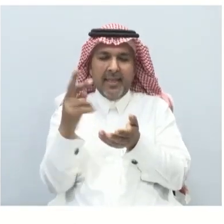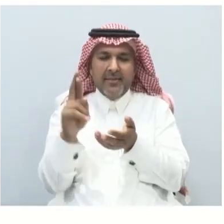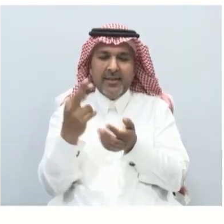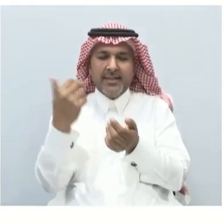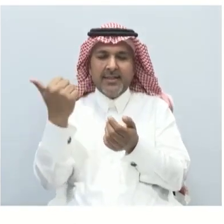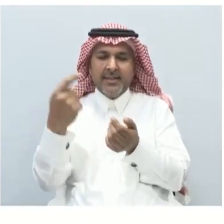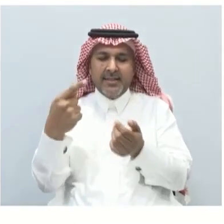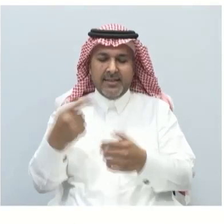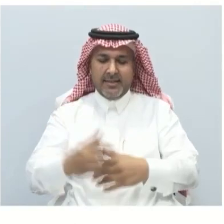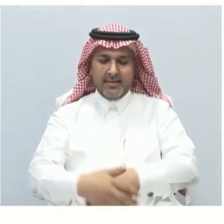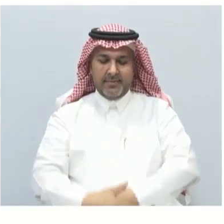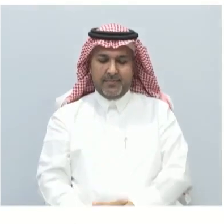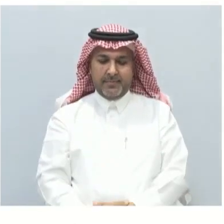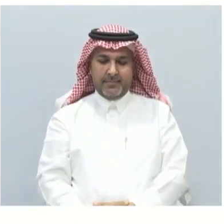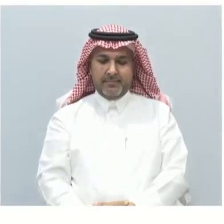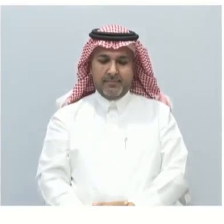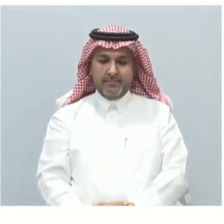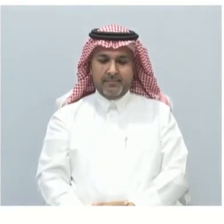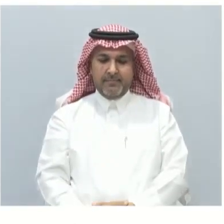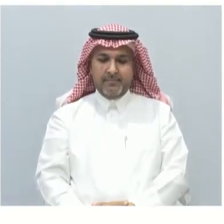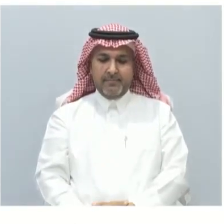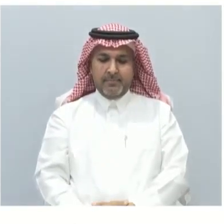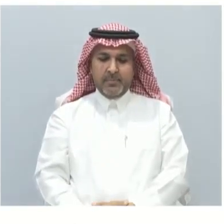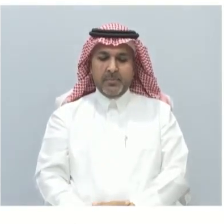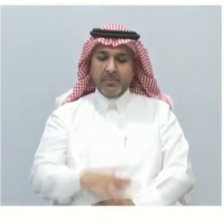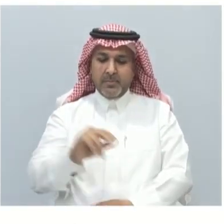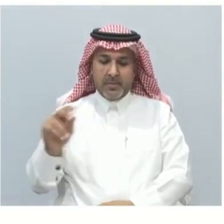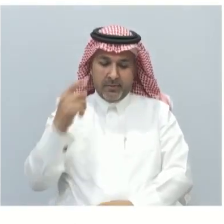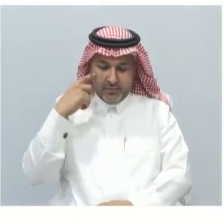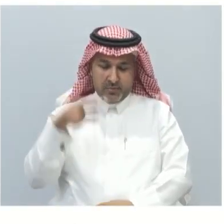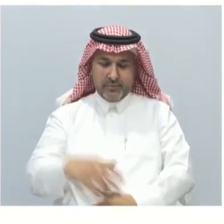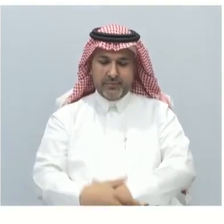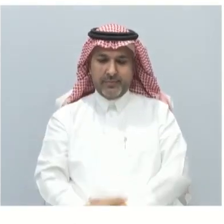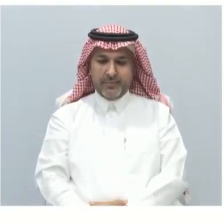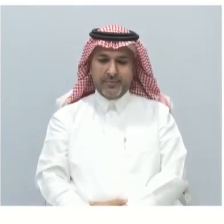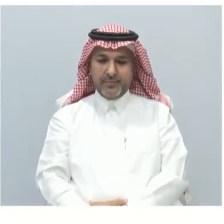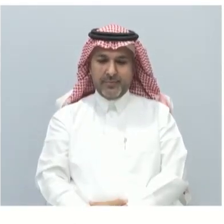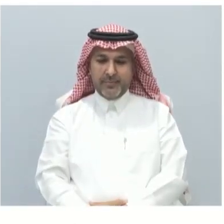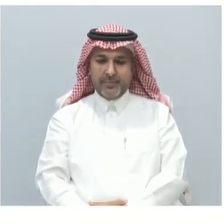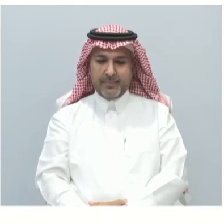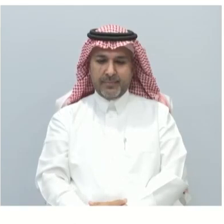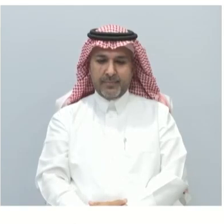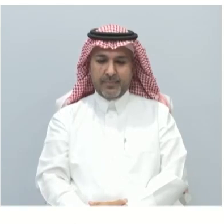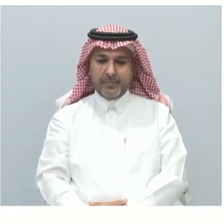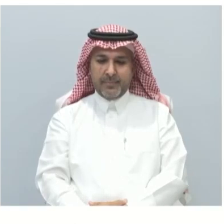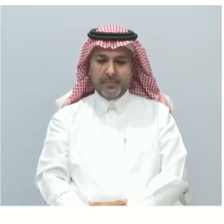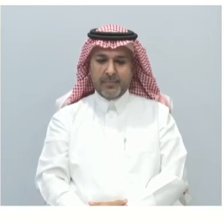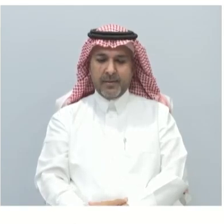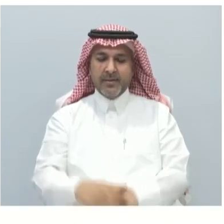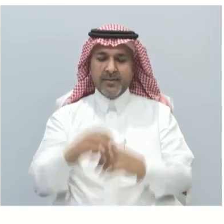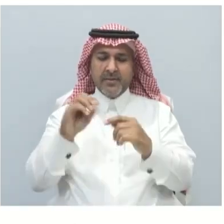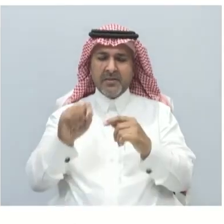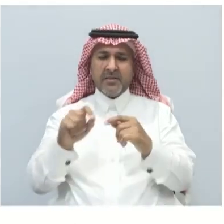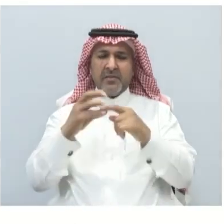خفيفه نشوف الحين الفقره تحقق من فهمك نفس الفقره بس اعطاني على السبعه فباخذ نفس الارقام صفر